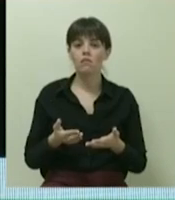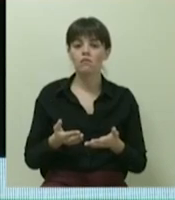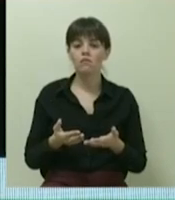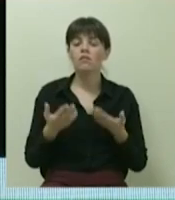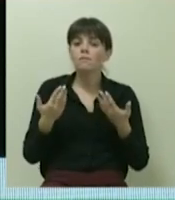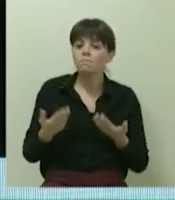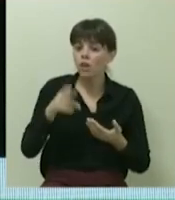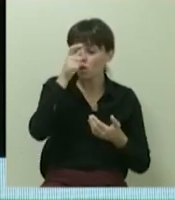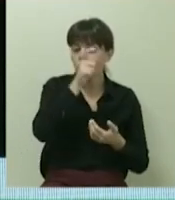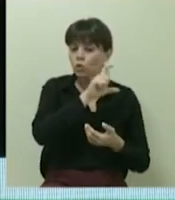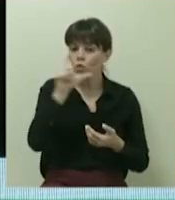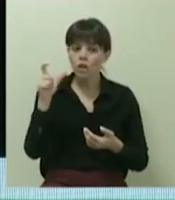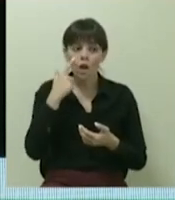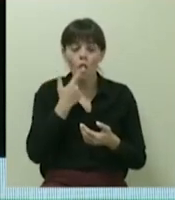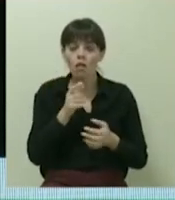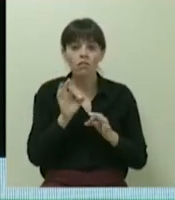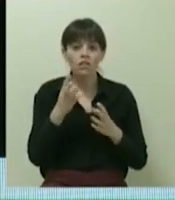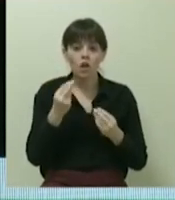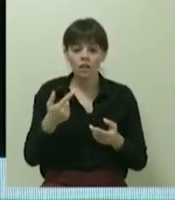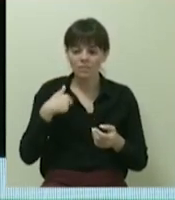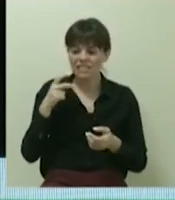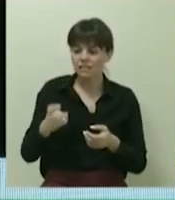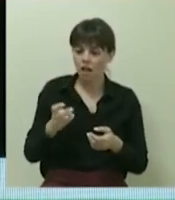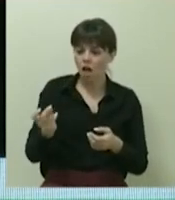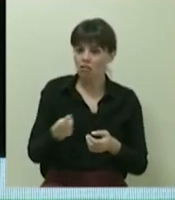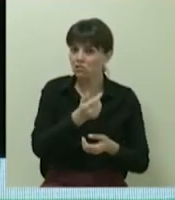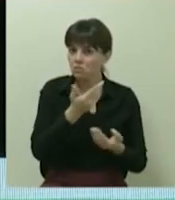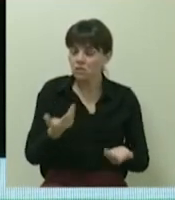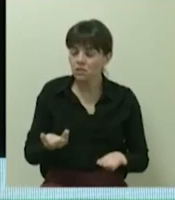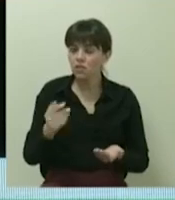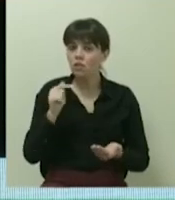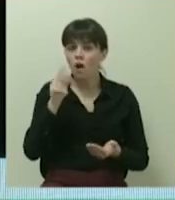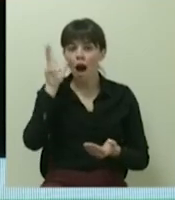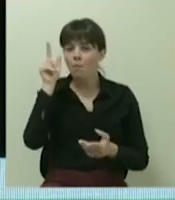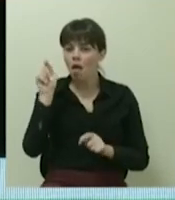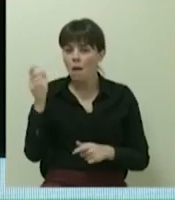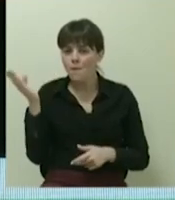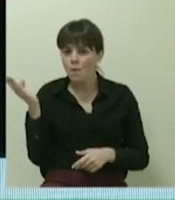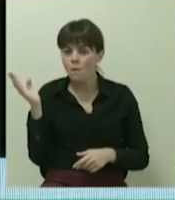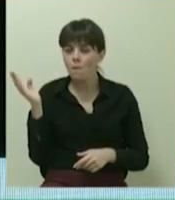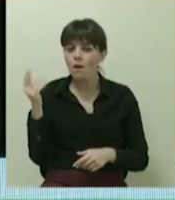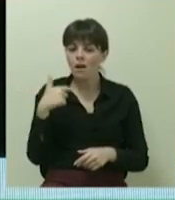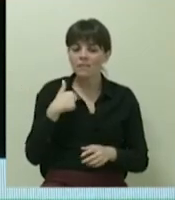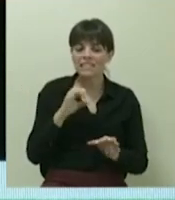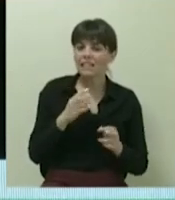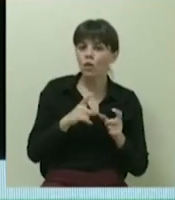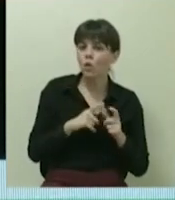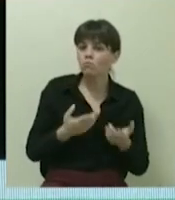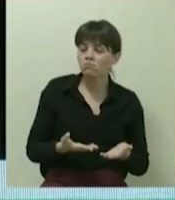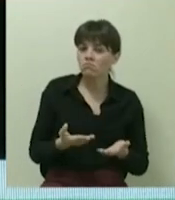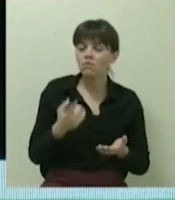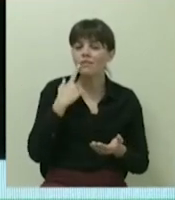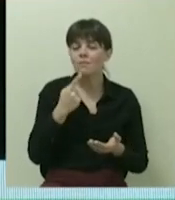peki ama Türkiye bir olayın neresinde? Biz treni kaçırdık mı? İşte bunu Amerikalılar yapıyor. Biz ne durumdayız gibi